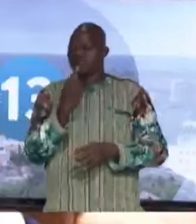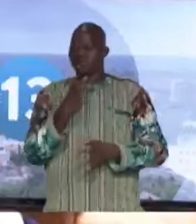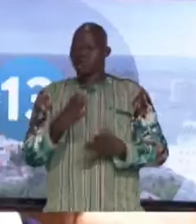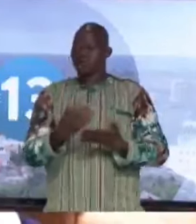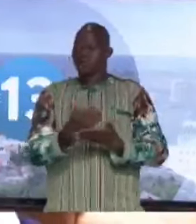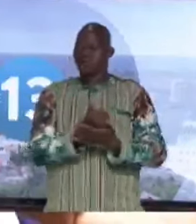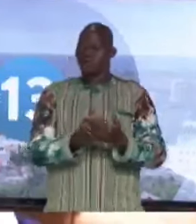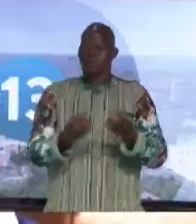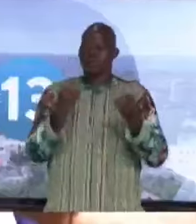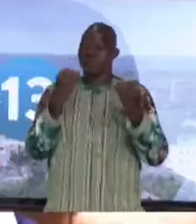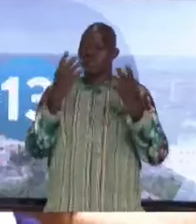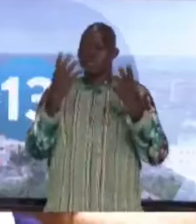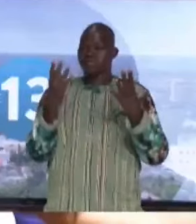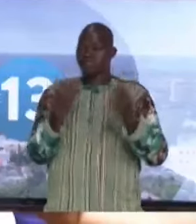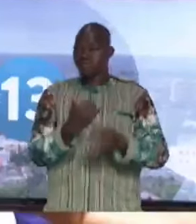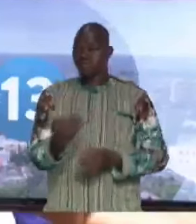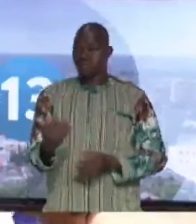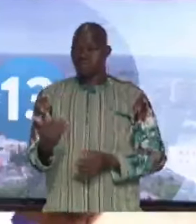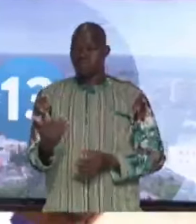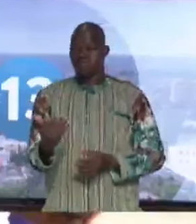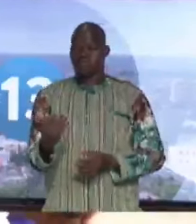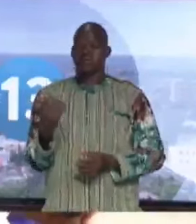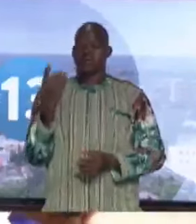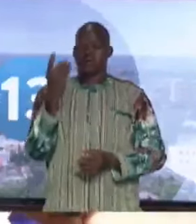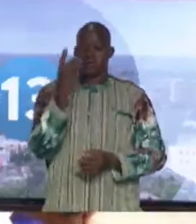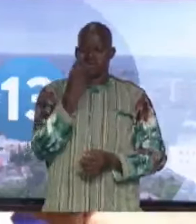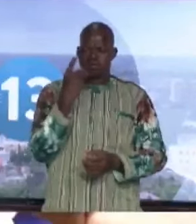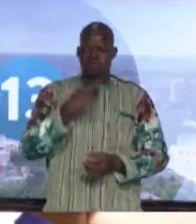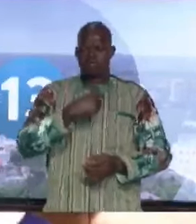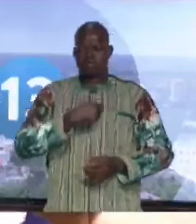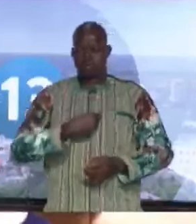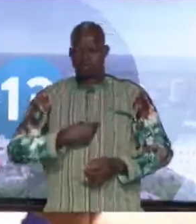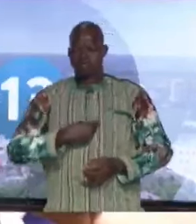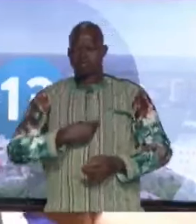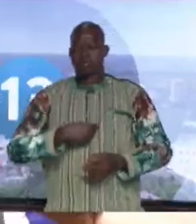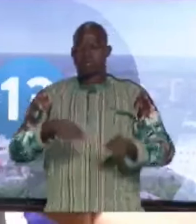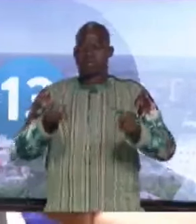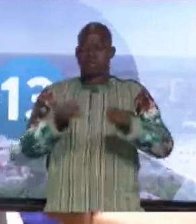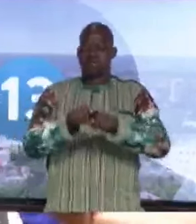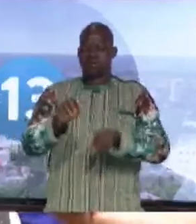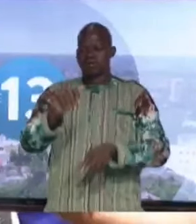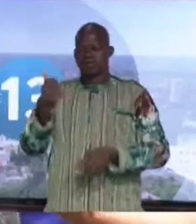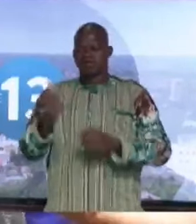de 3 ou 4 fistules. Donc, nous souhaitons que, comme